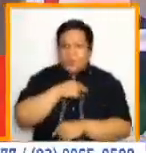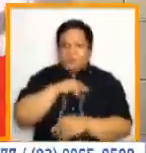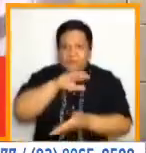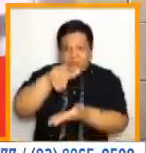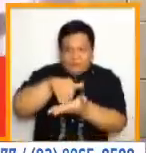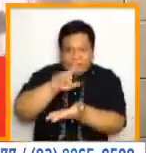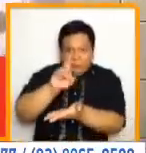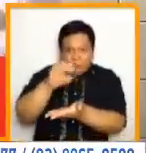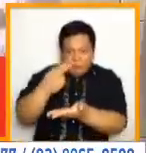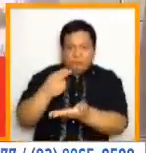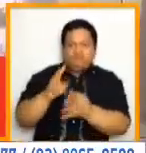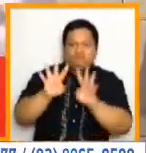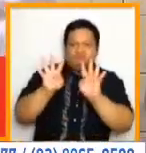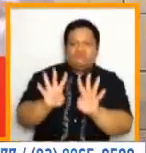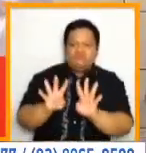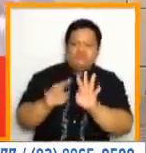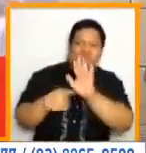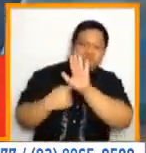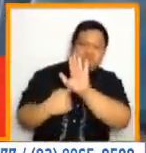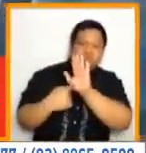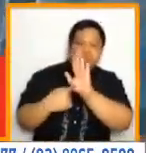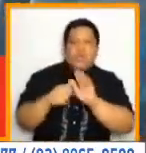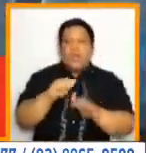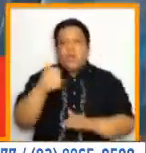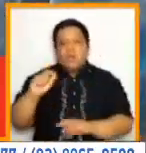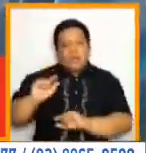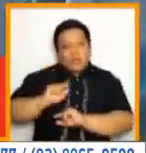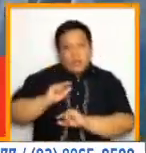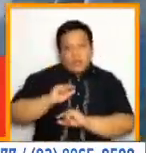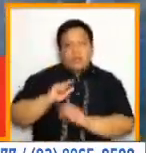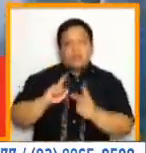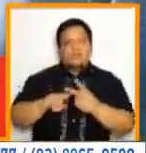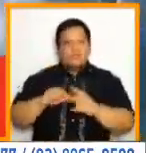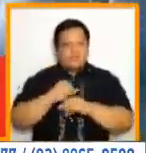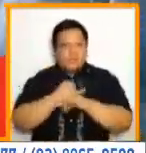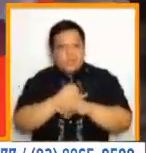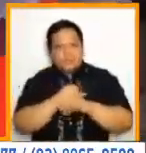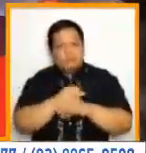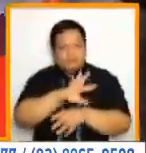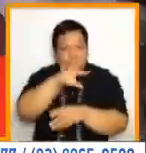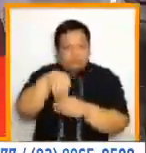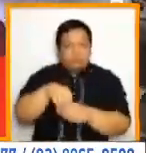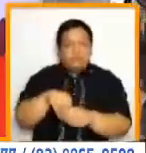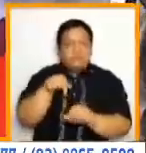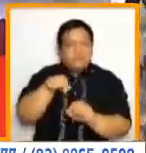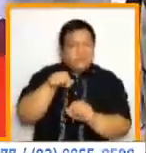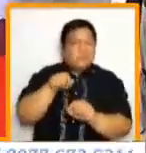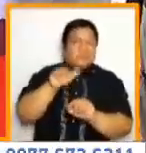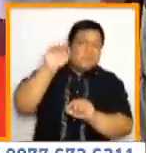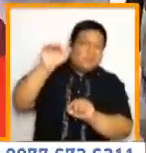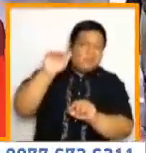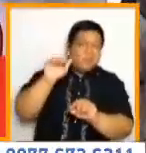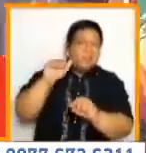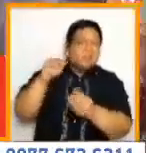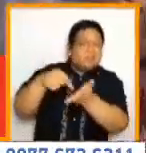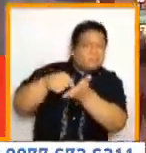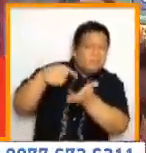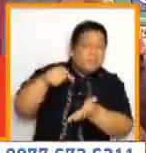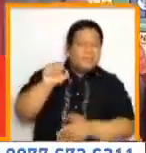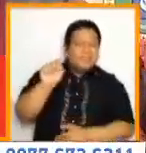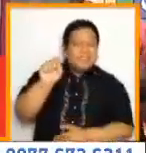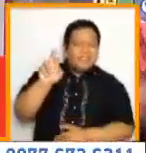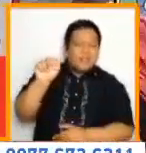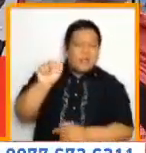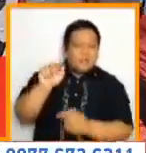security guard at utility personnel. Hiling nila ibigay ang special risk allowance, gayon din ang meal, accommodation